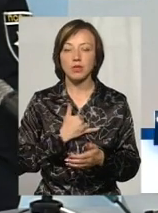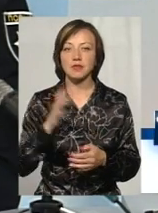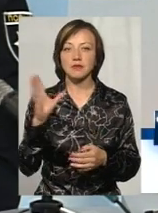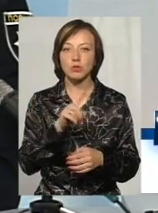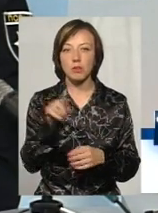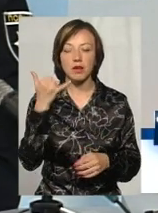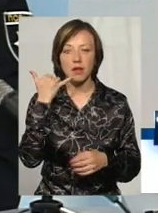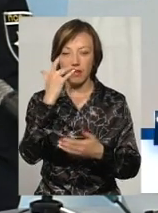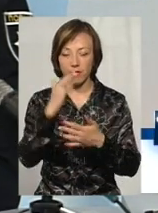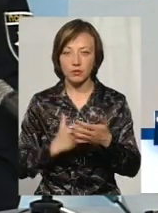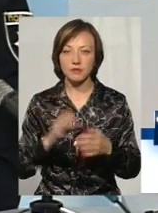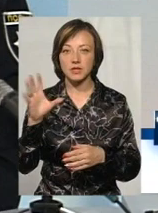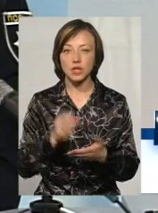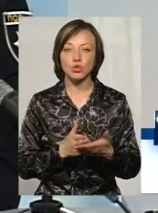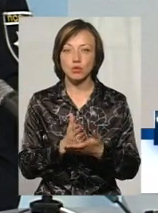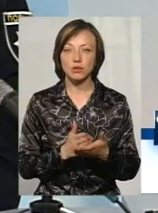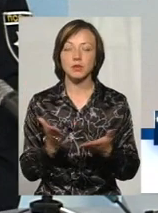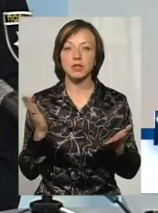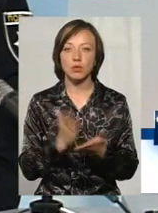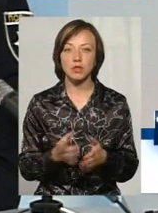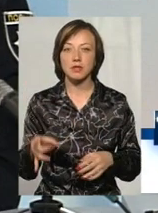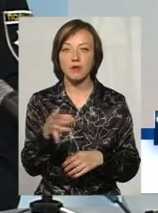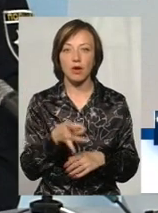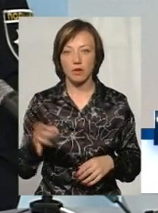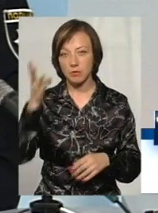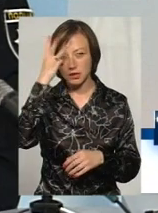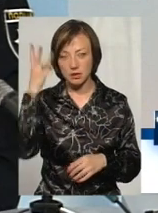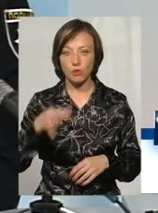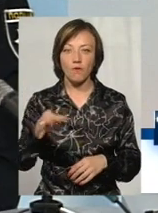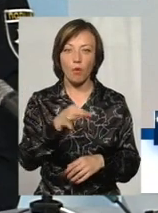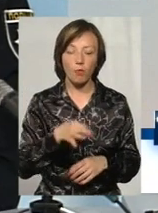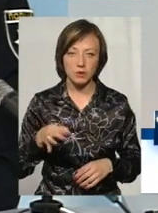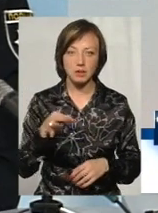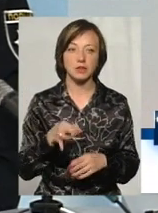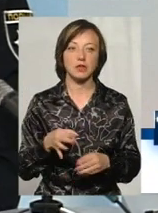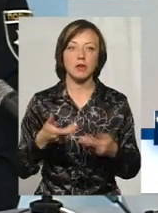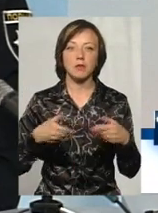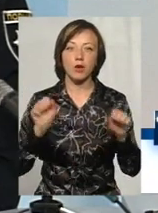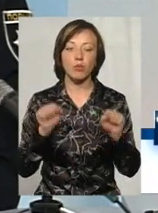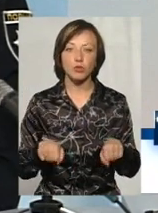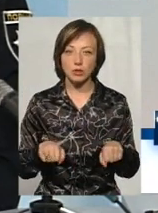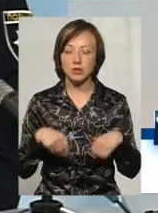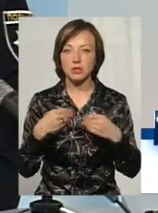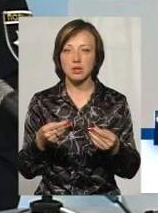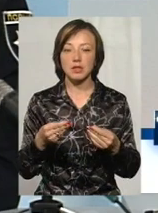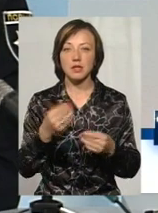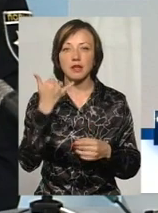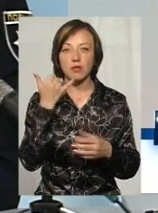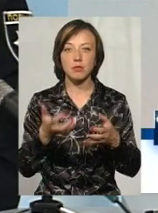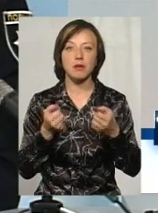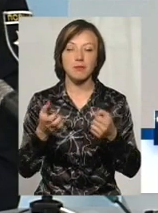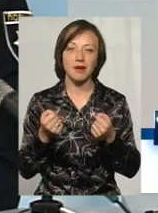номери телефонів всіх відповідних служб, які знаходяться в районі, в Хмельницькому, в області. Ми можемо не дати вам телефон навіть